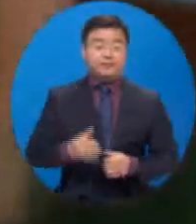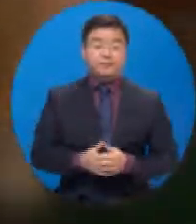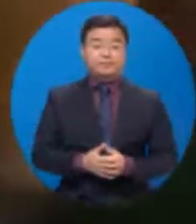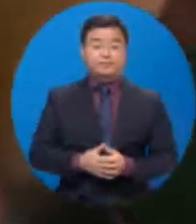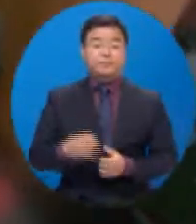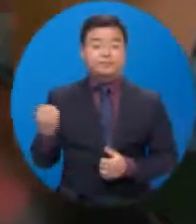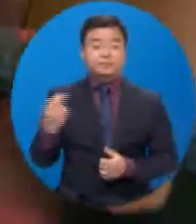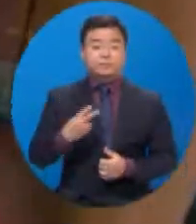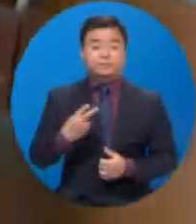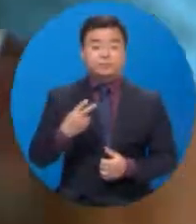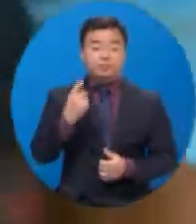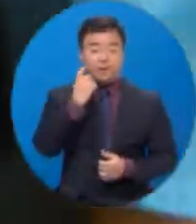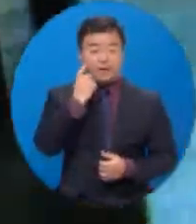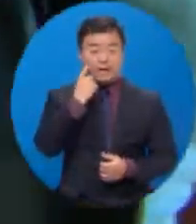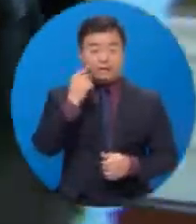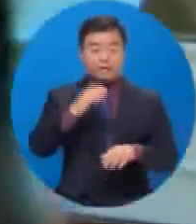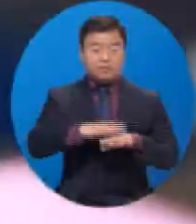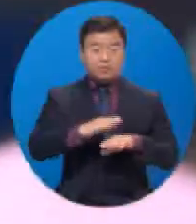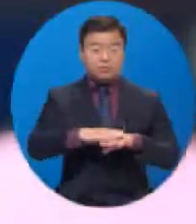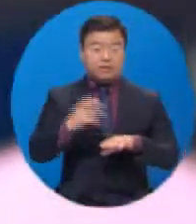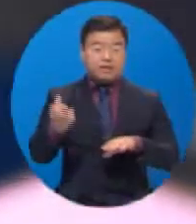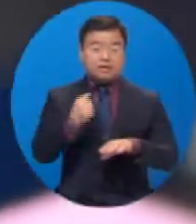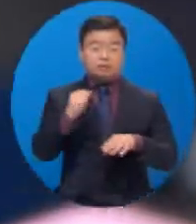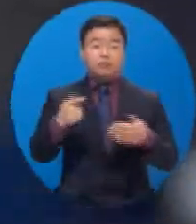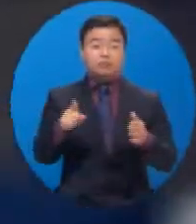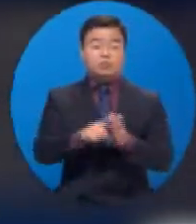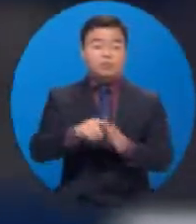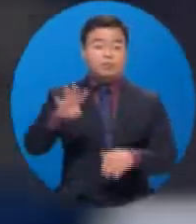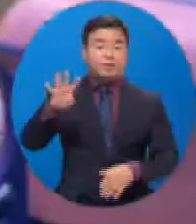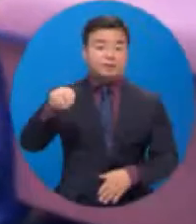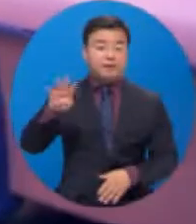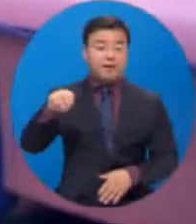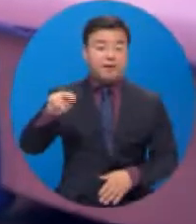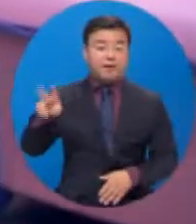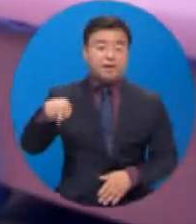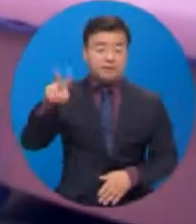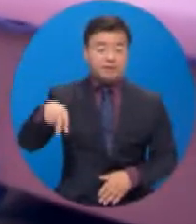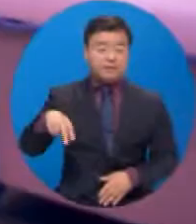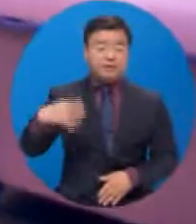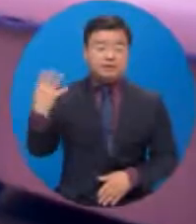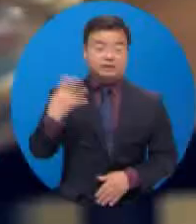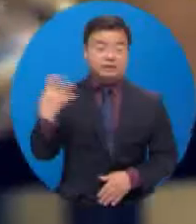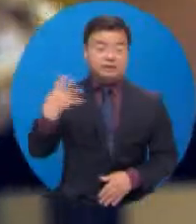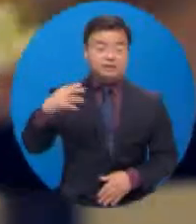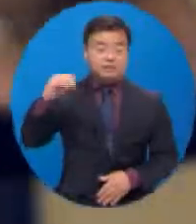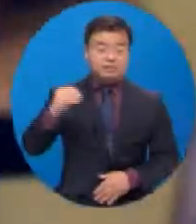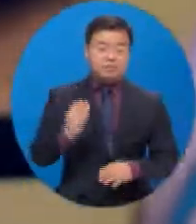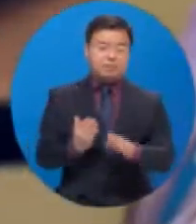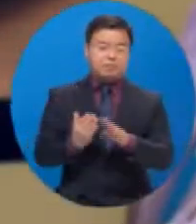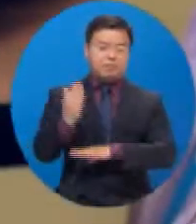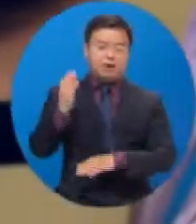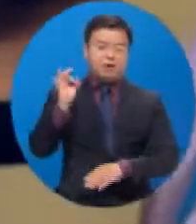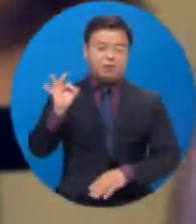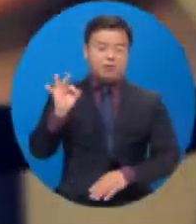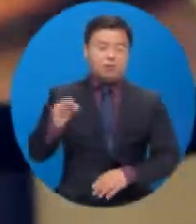그들이 인공신체를 이식하기 위해선 약 4만 달러, 우리 돈으로 4천만 원이 넘는 비용이